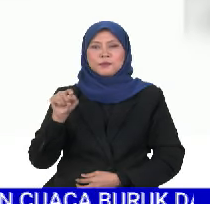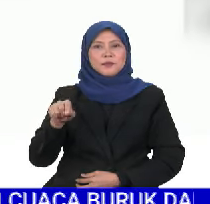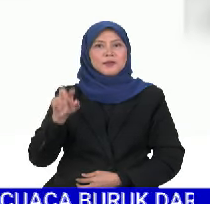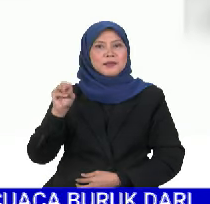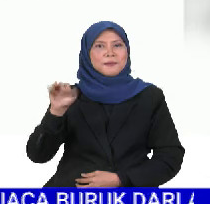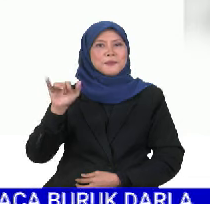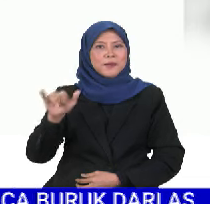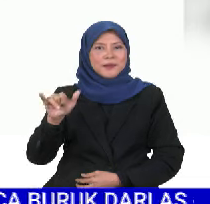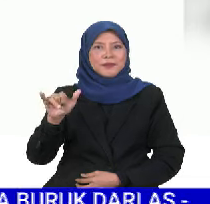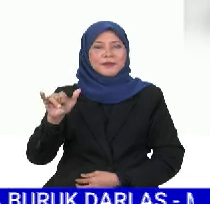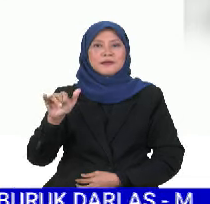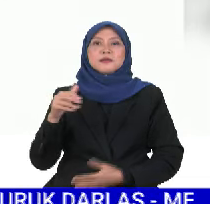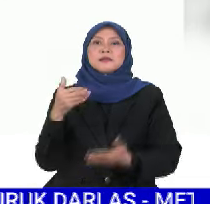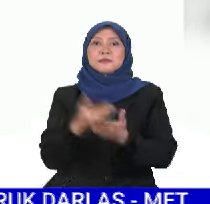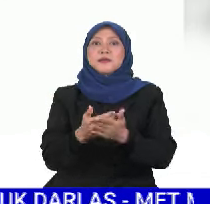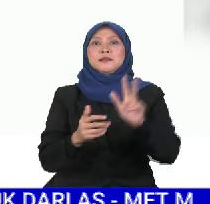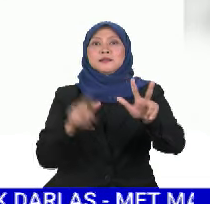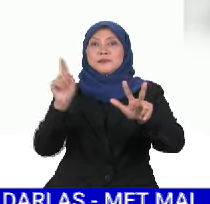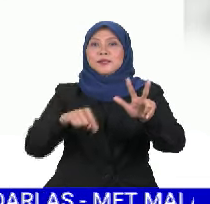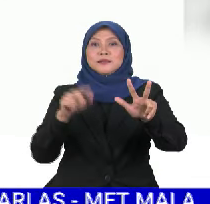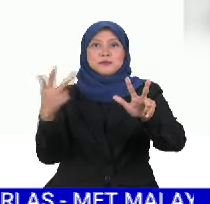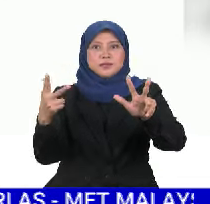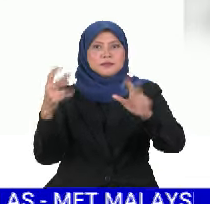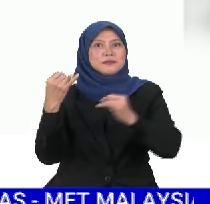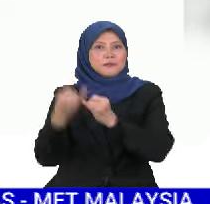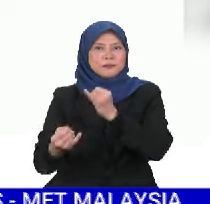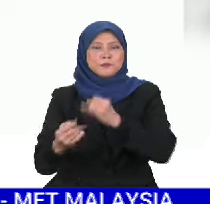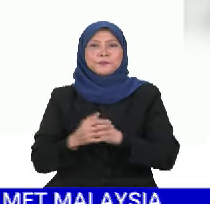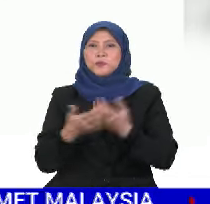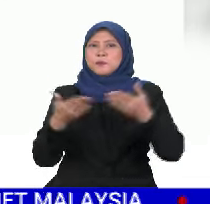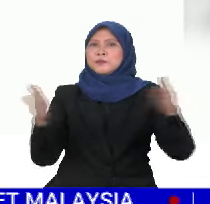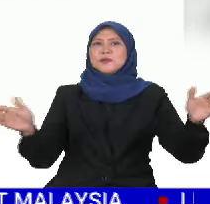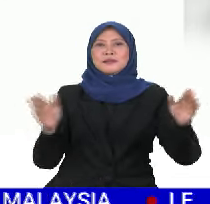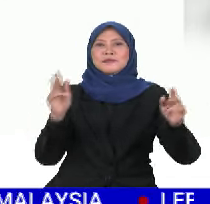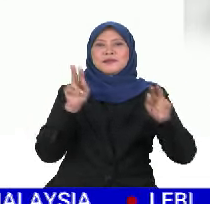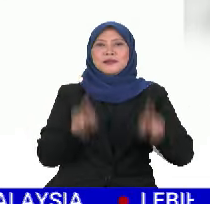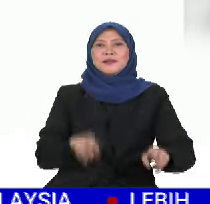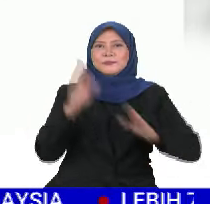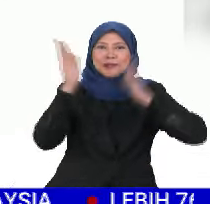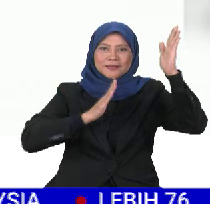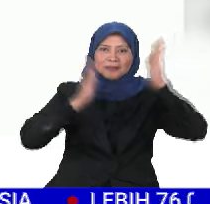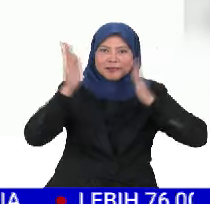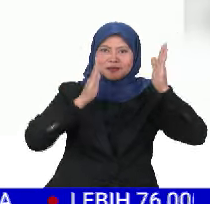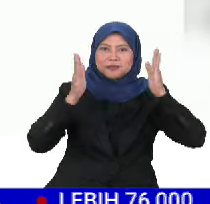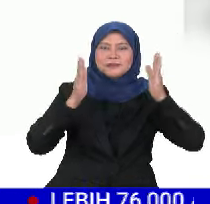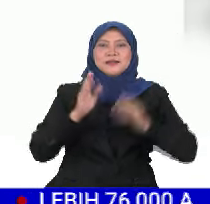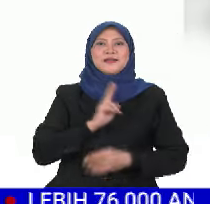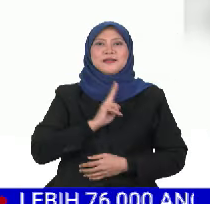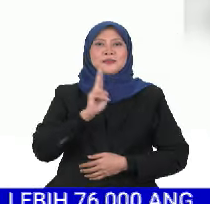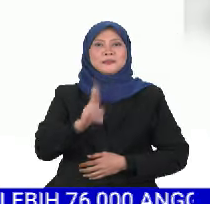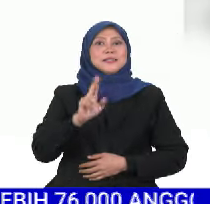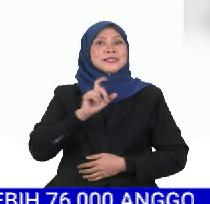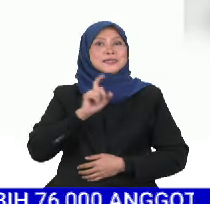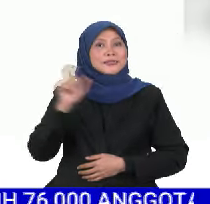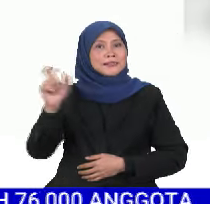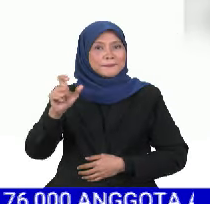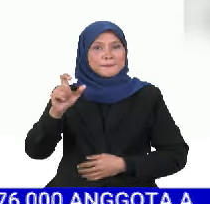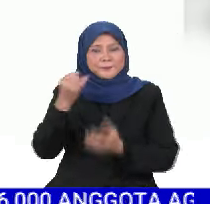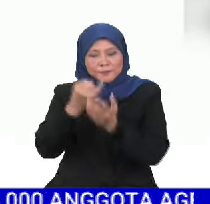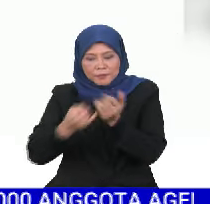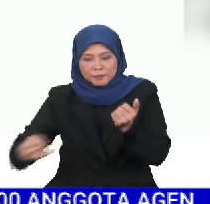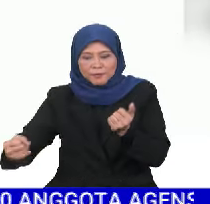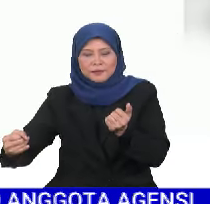www.zakatselangor.com.my sehingga 3 Disember ini. Ia terbuka kepada warga negara Malaysia yang beragama Islam, lahir